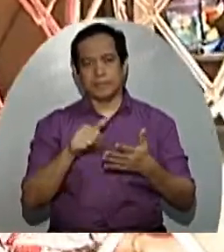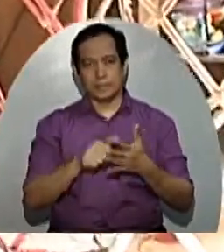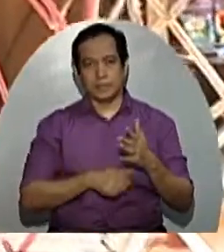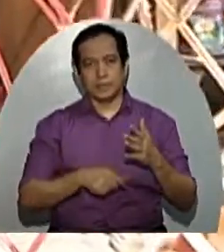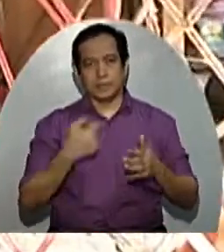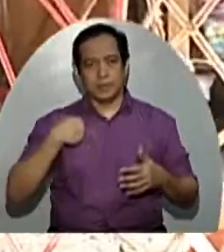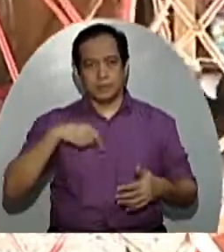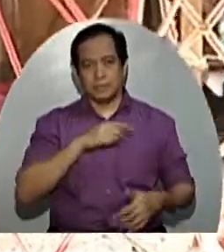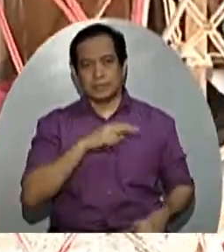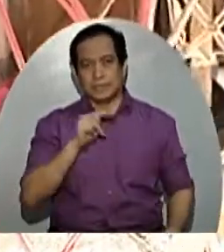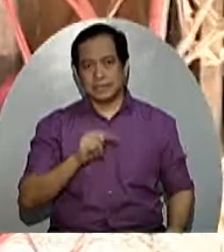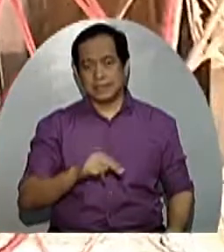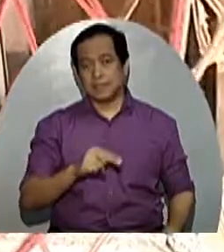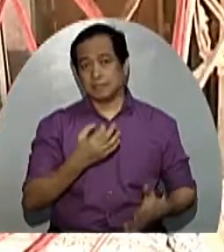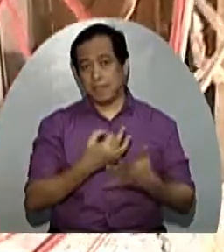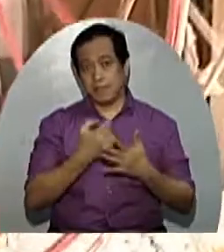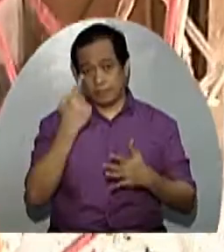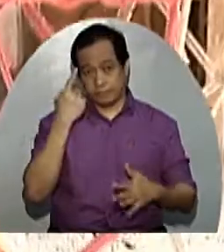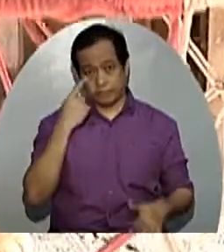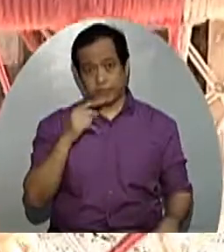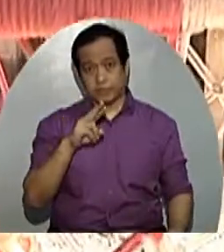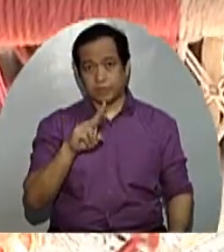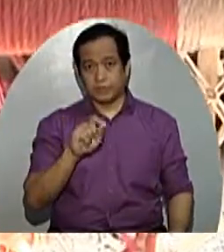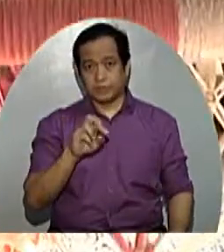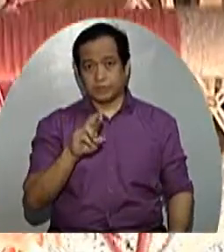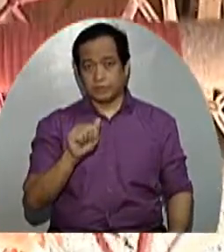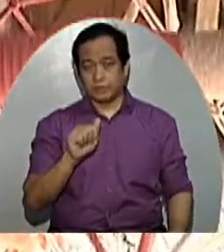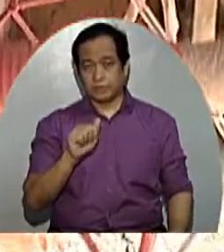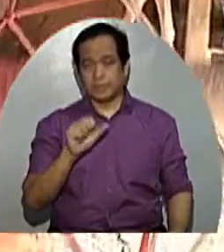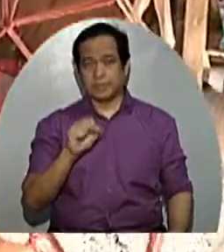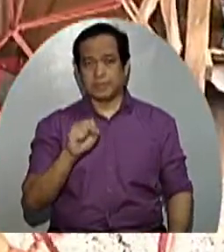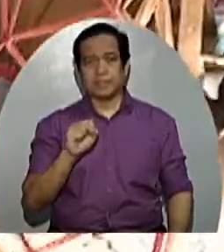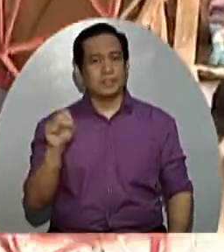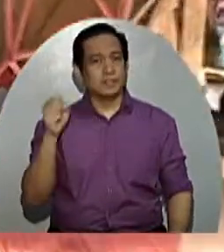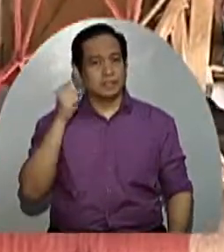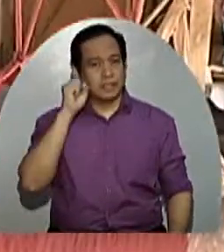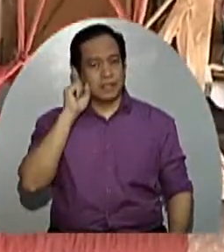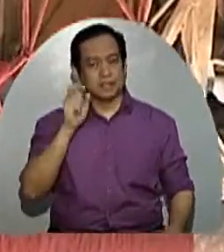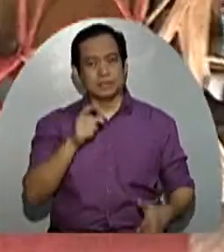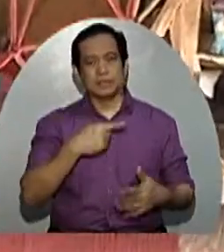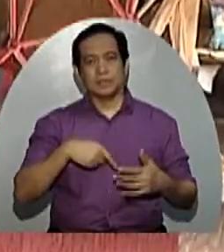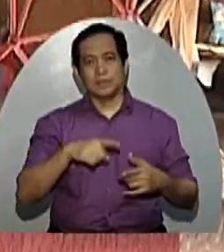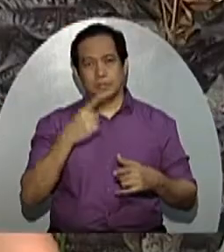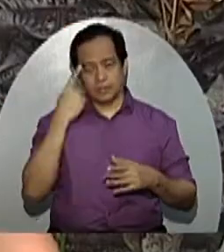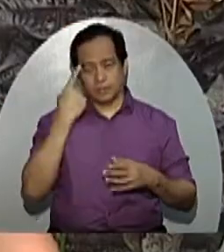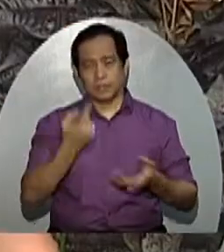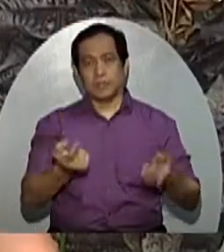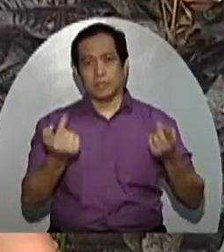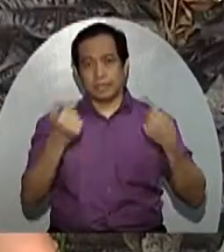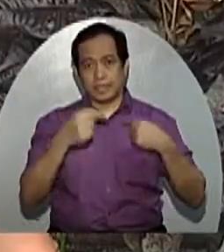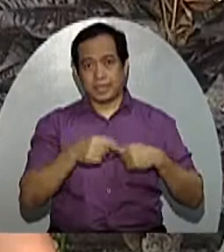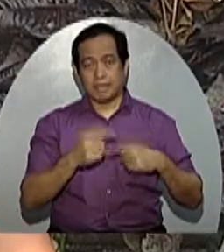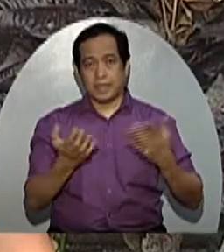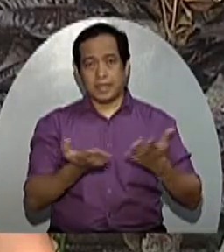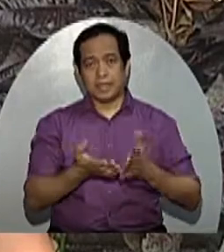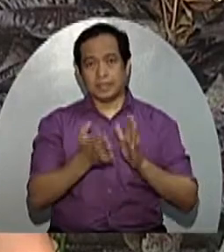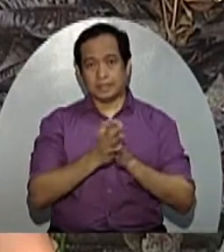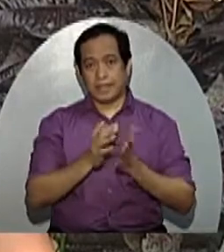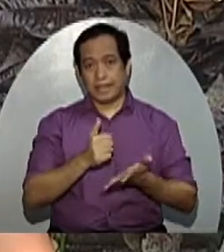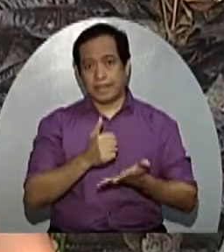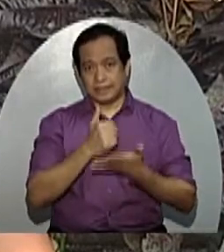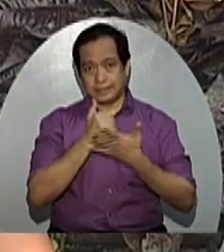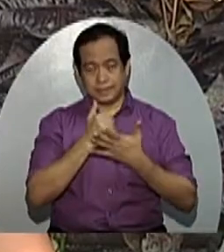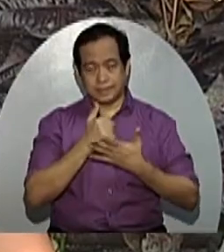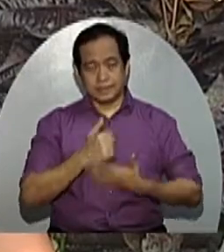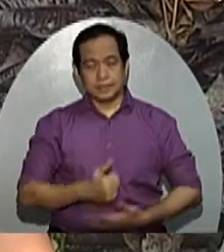ng pang-ultrasound ulit. Naisipan po namin na lumapit para po sa